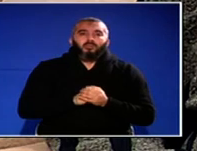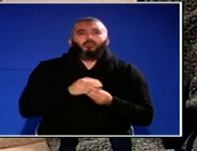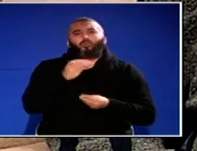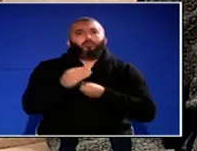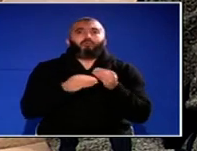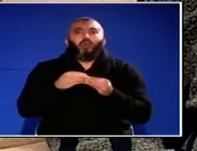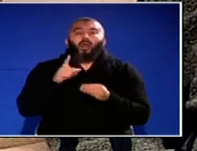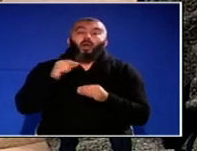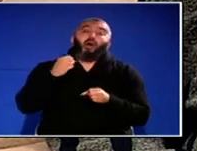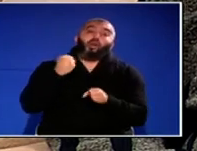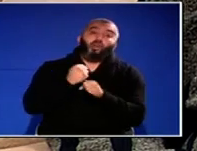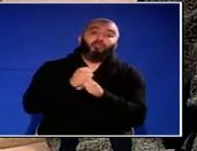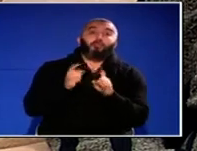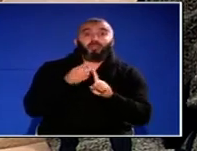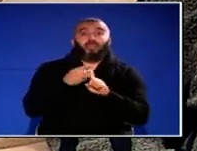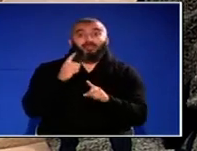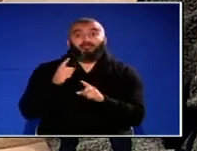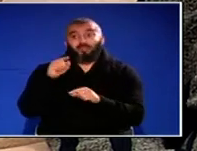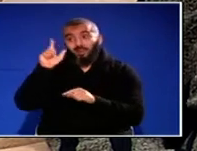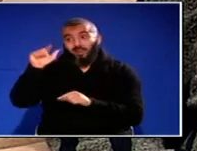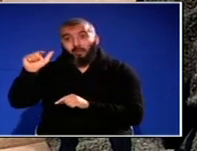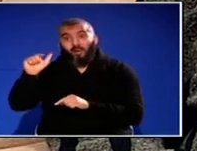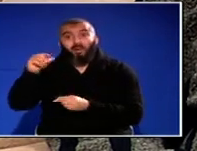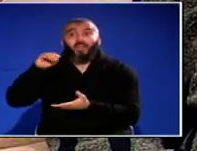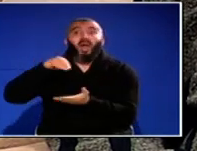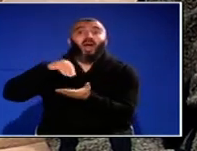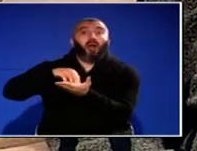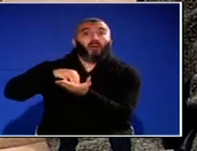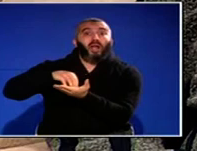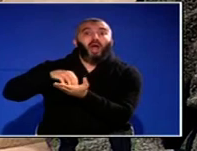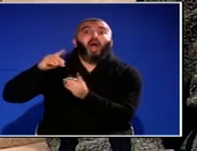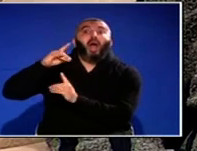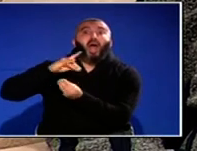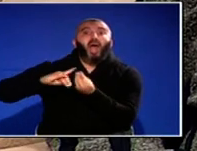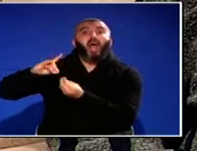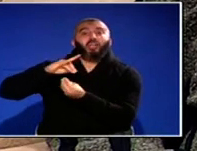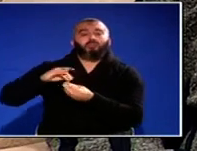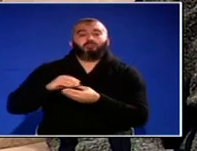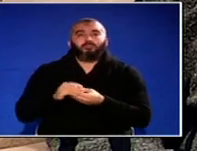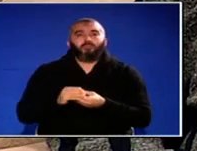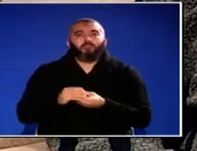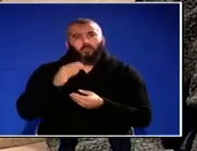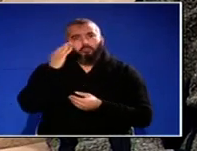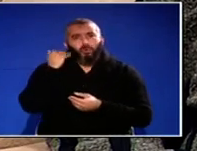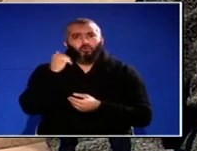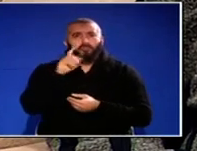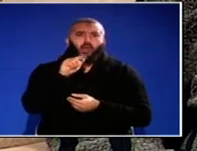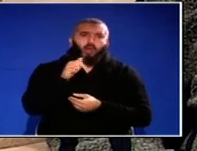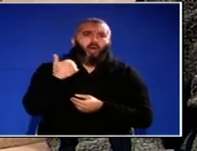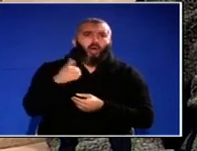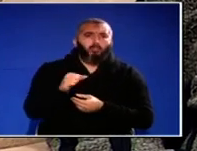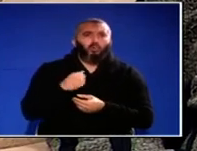بها باعتباره أنه في الحرم. يعني كما الآن عندنا مثلا قد يباح الصيد في